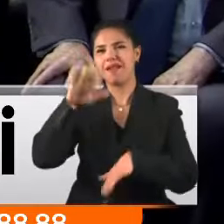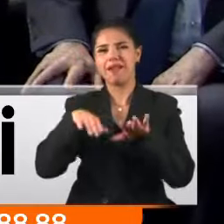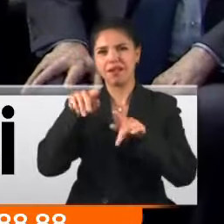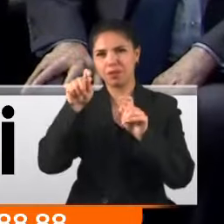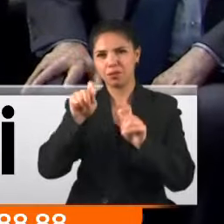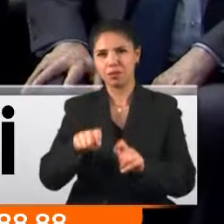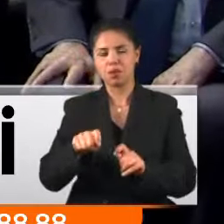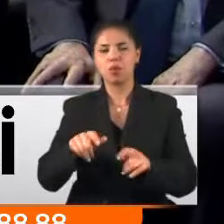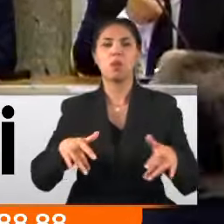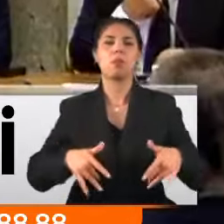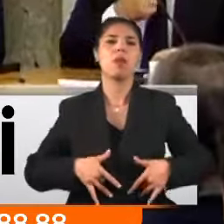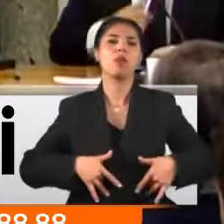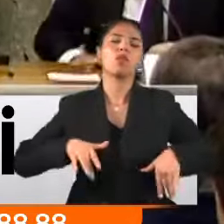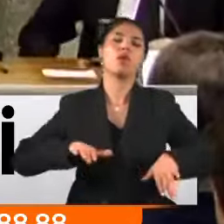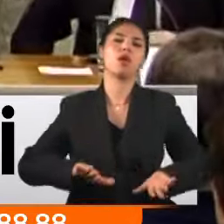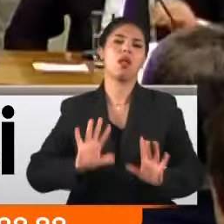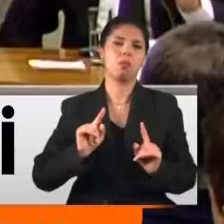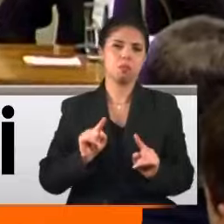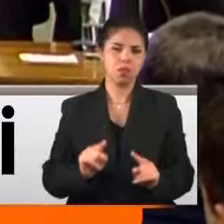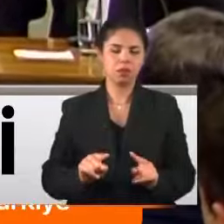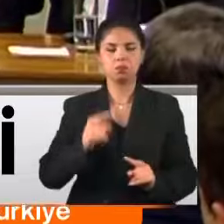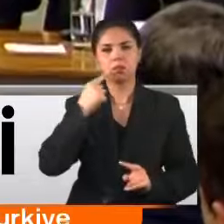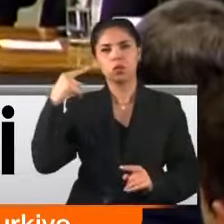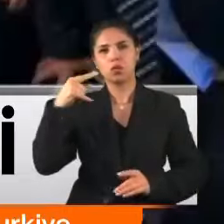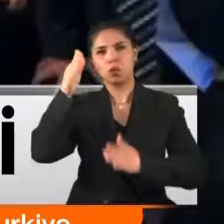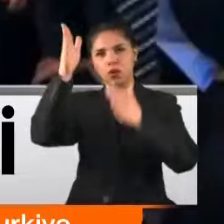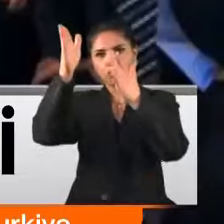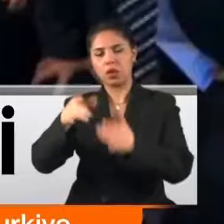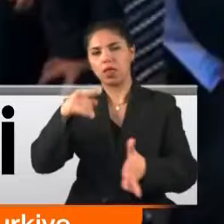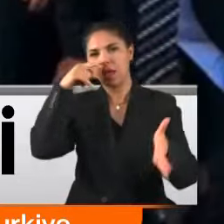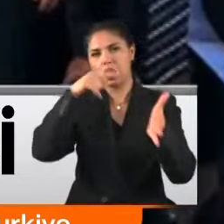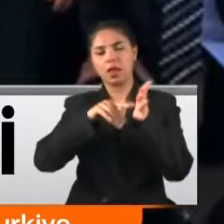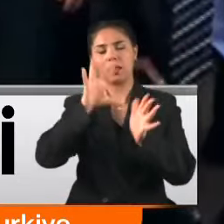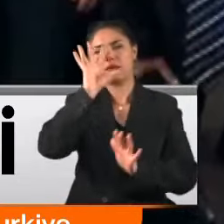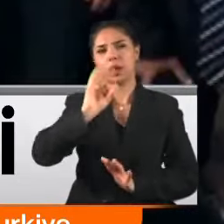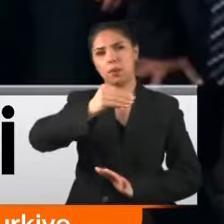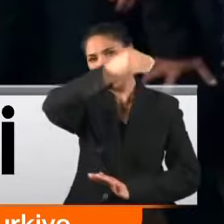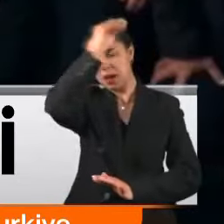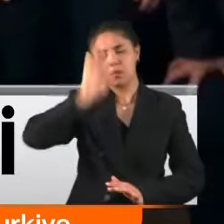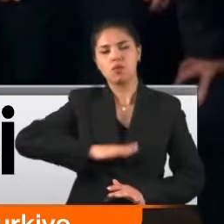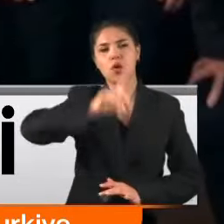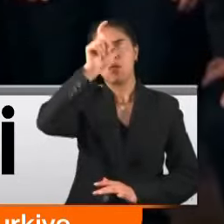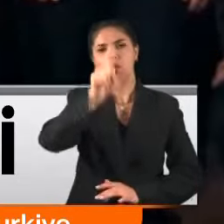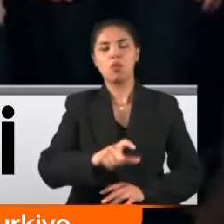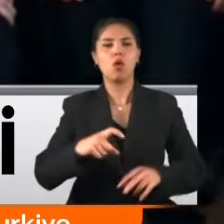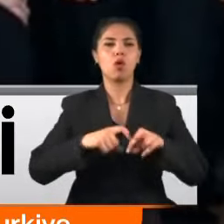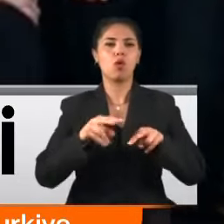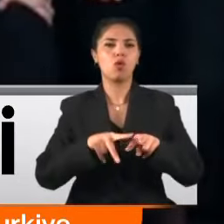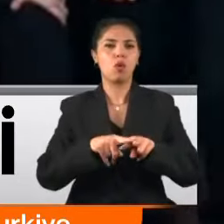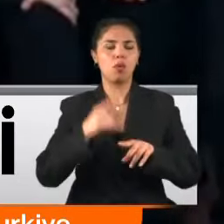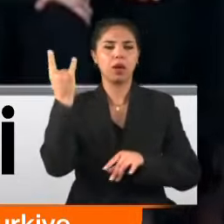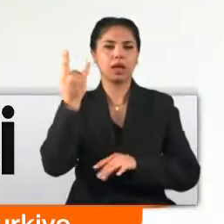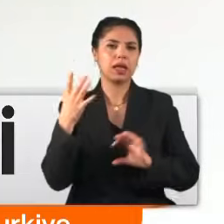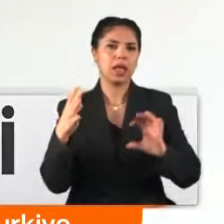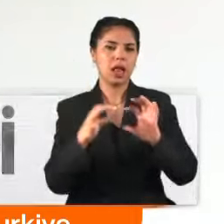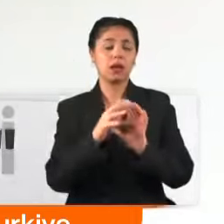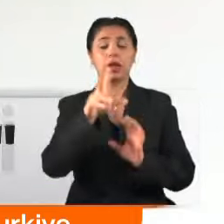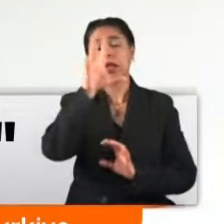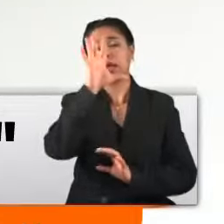hoş karşılayamayız. Cumhurbaşkanı Erdoğan'ın hedefinde Ekrem İmamoğlu'nun Roma gezisi vardı. Kimse kusura